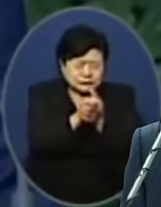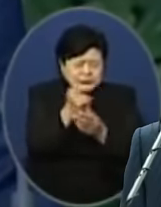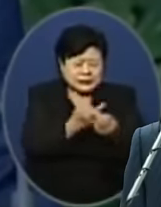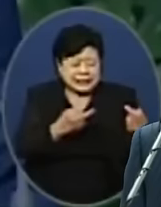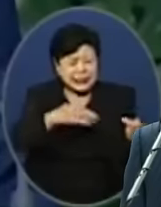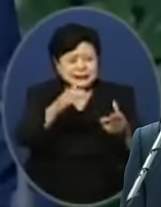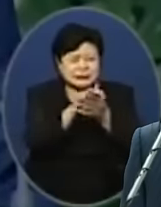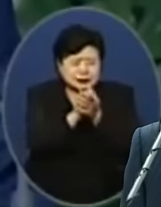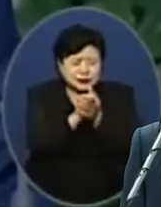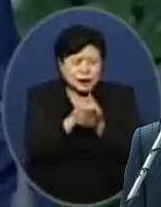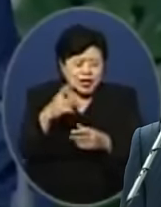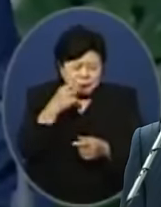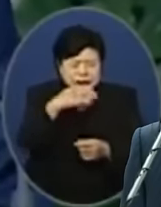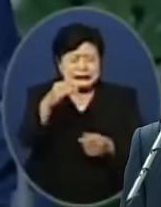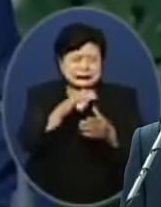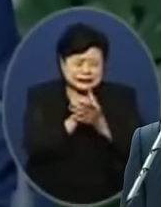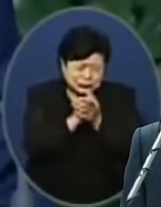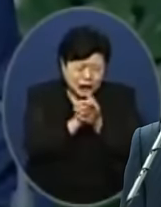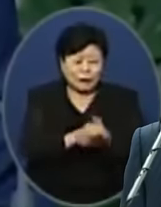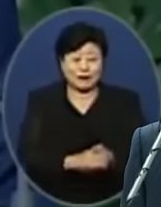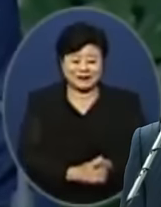산기도를 가고 기도문도 가고